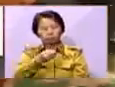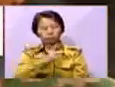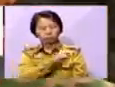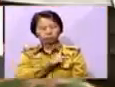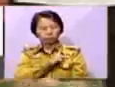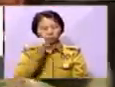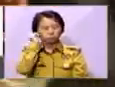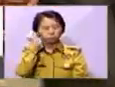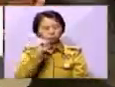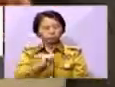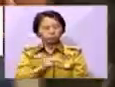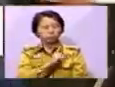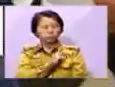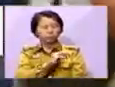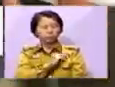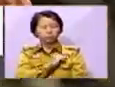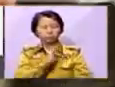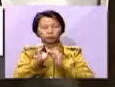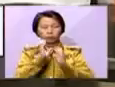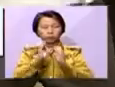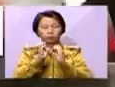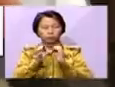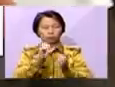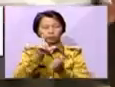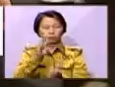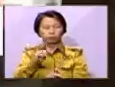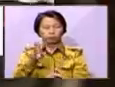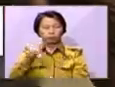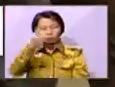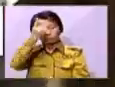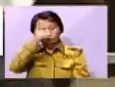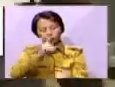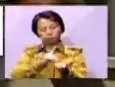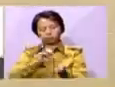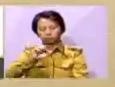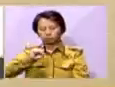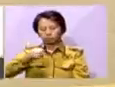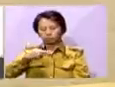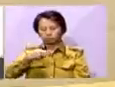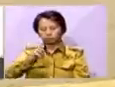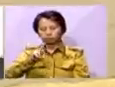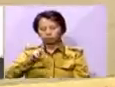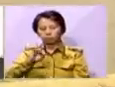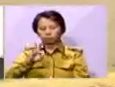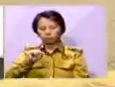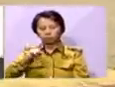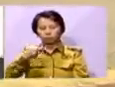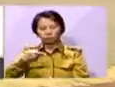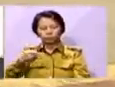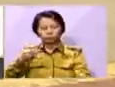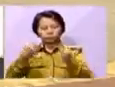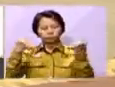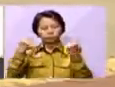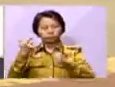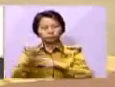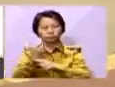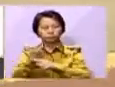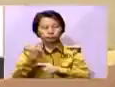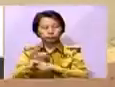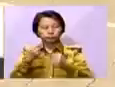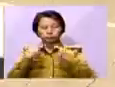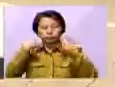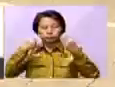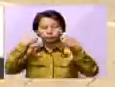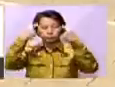Ketua Setiausaha Kementerian Komunikasi dan Multimedia Dato' Seri Dr. Sharifah Zahra Said Ahmad. Acara raptai ini